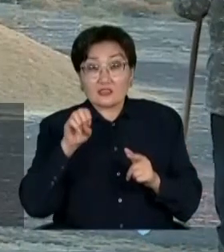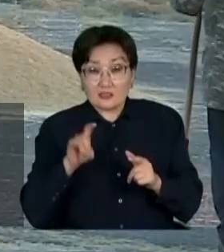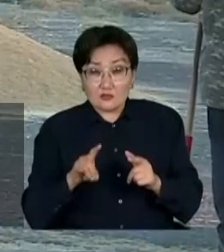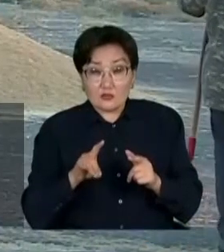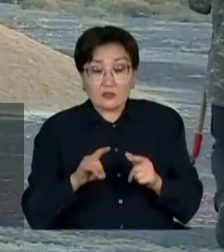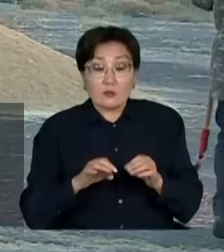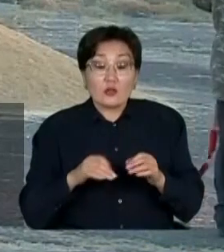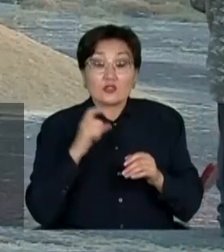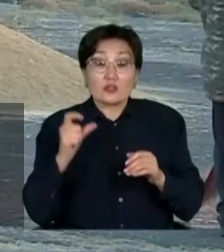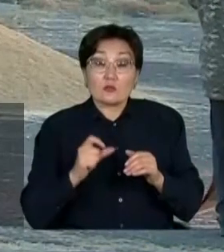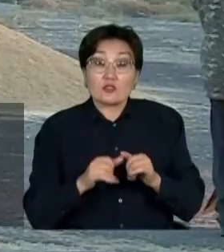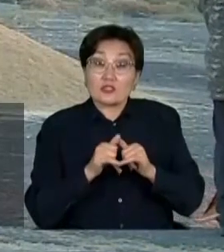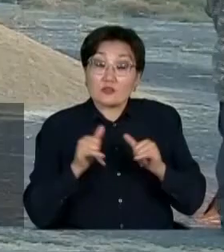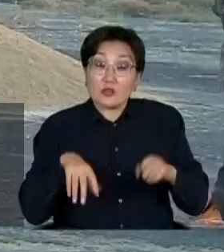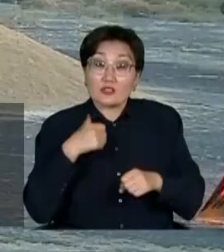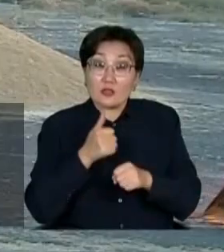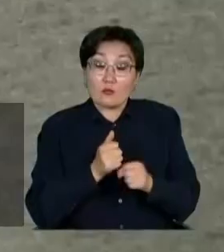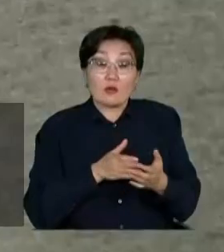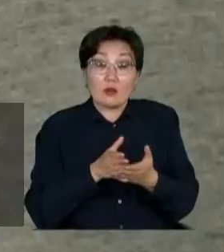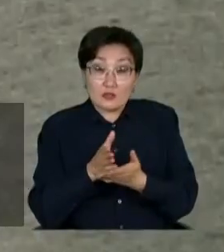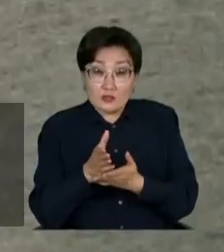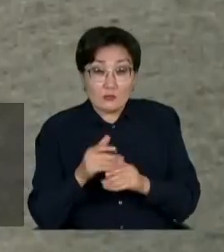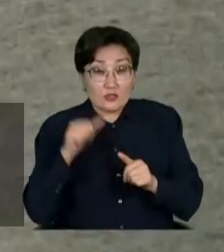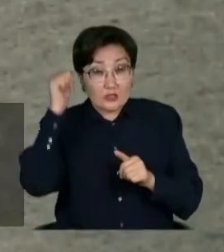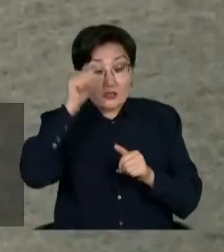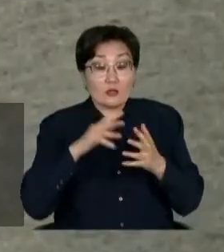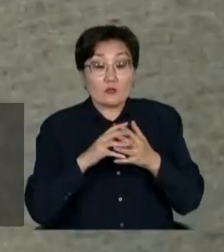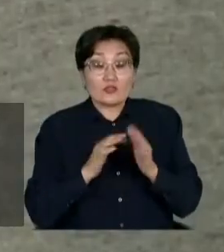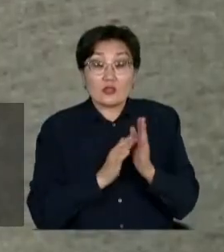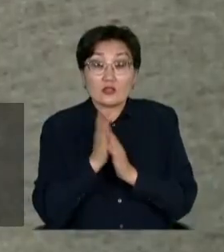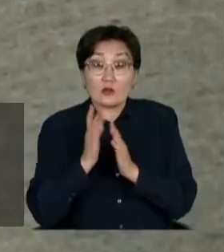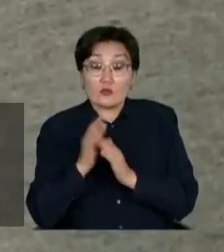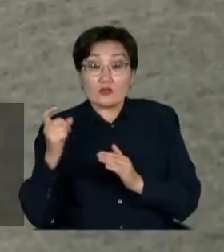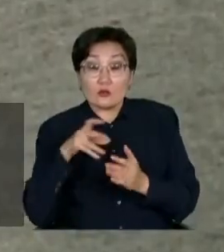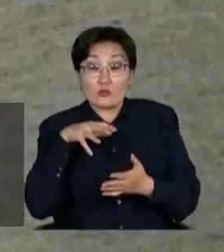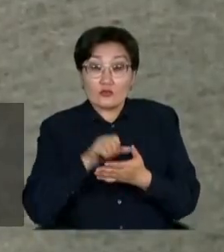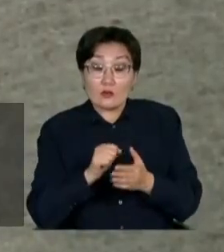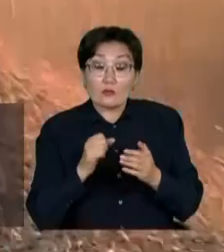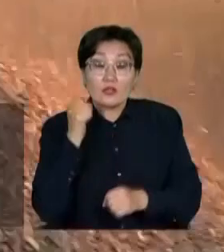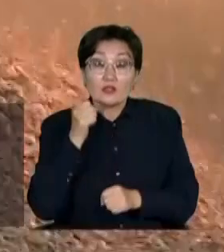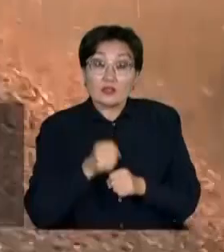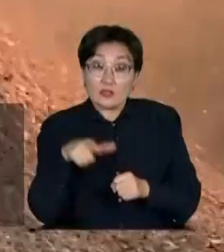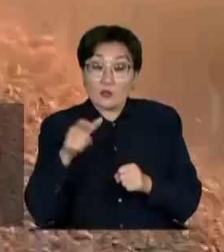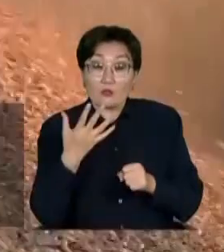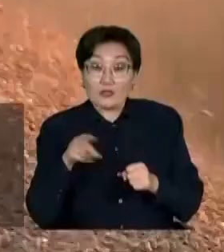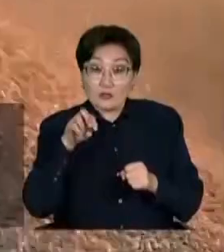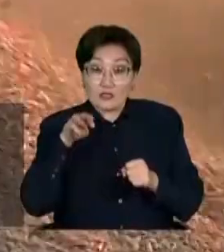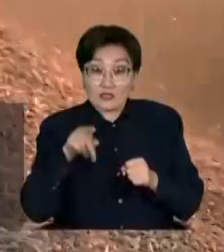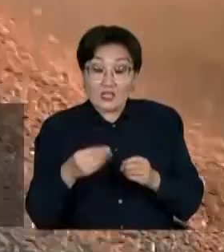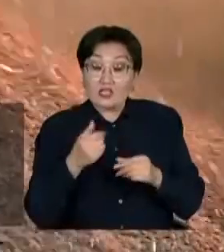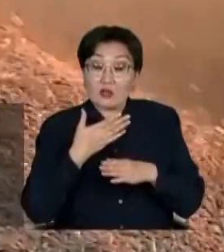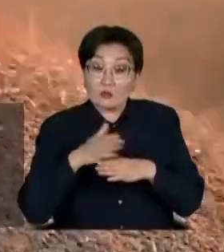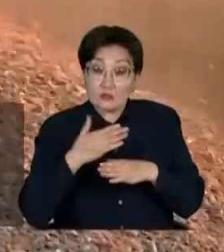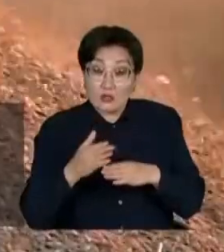аймақ экономикасын өрістететін негізгі бағыттың бірі. Биыл егін шаруашылығымен шұғылданатын диқандарды қолдауға 5 миллиард теңгеге жуық қаржы